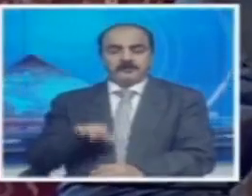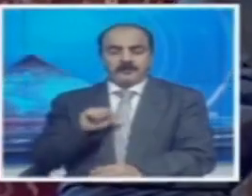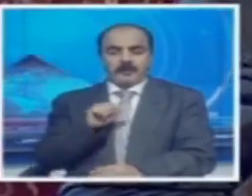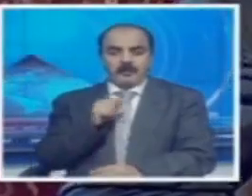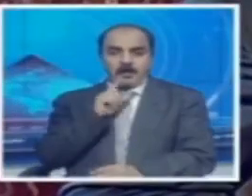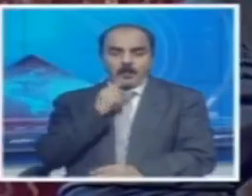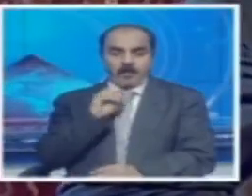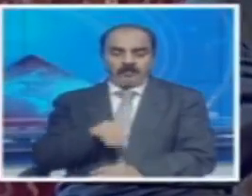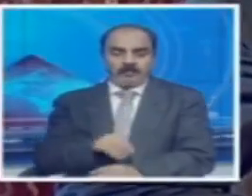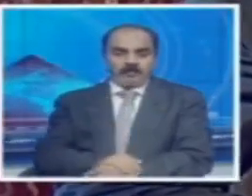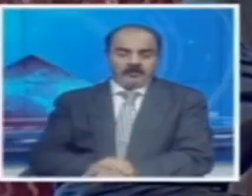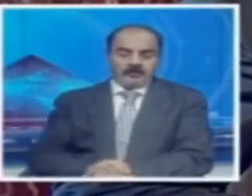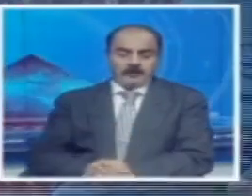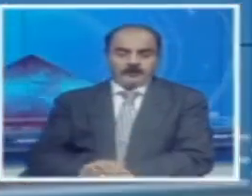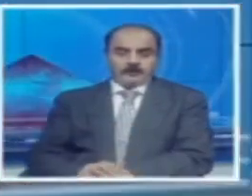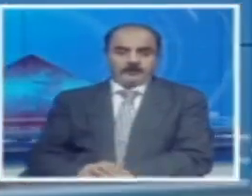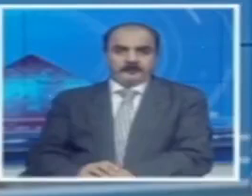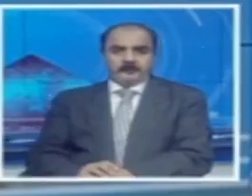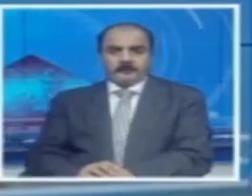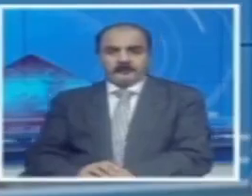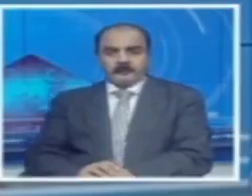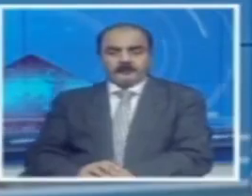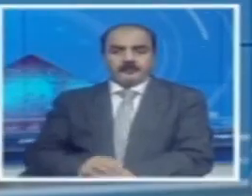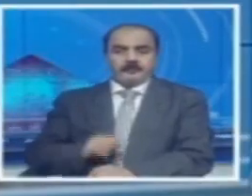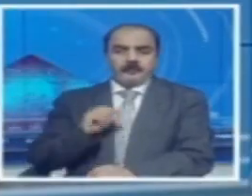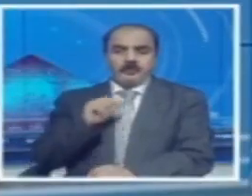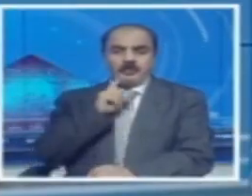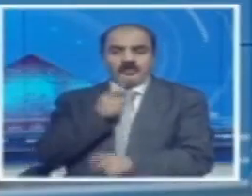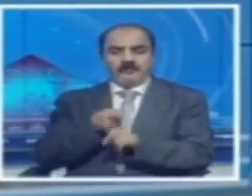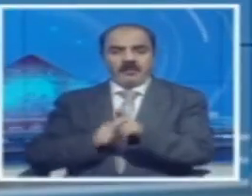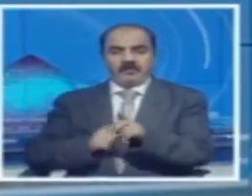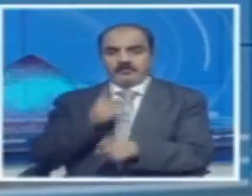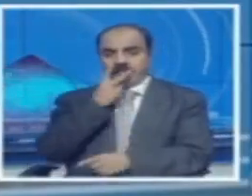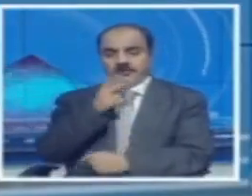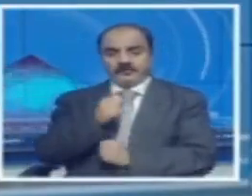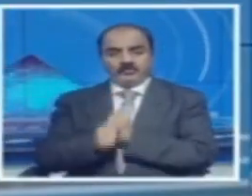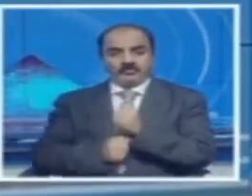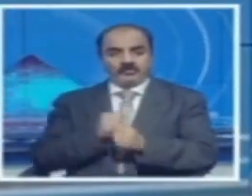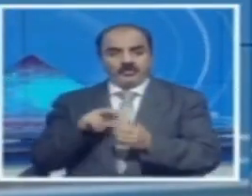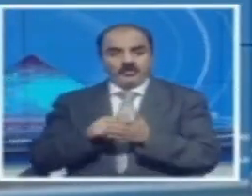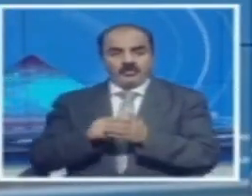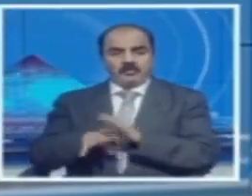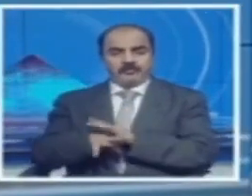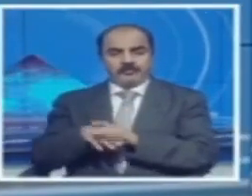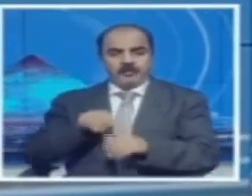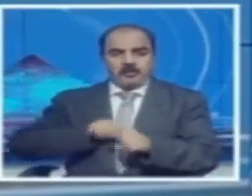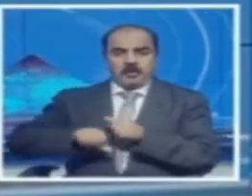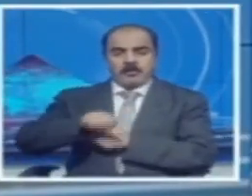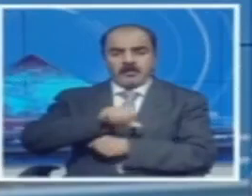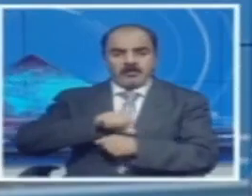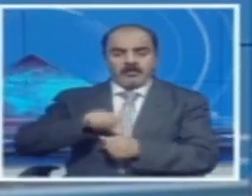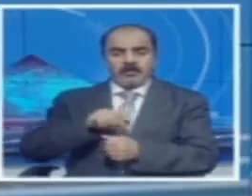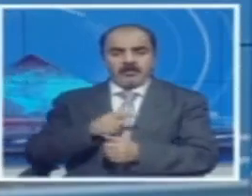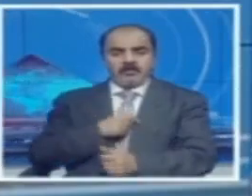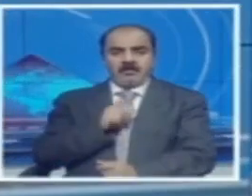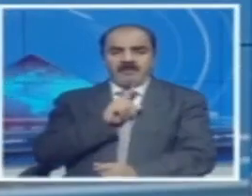محمود إسماعيل، التلفزيون المصري. أشاد الدكتور مصطفى مدبولي رئيس مجلس الوزراء بالجهود المبذولة في إعداد